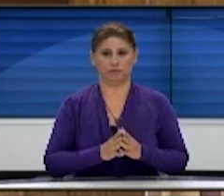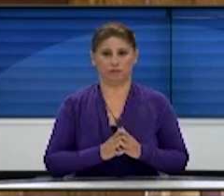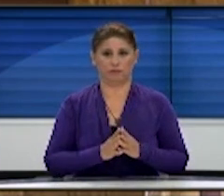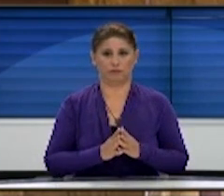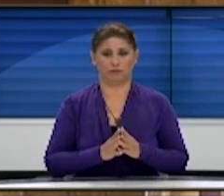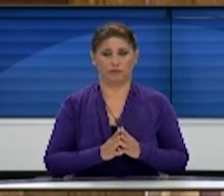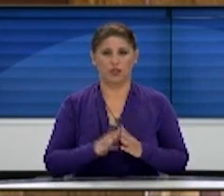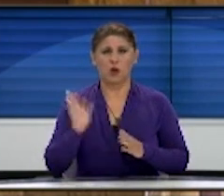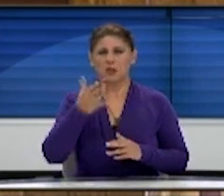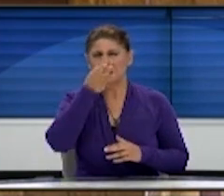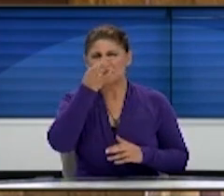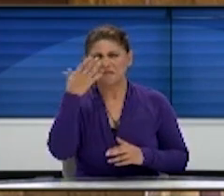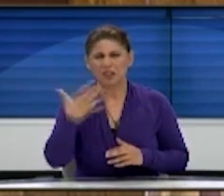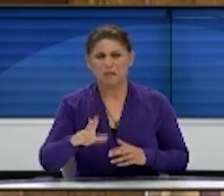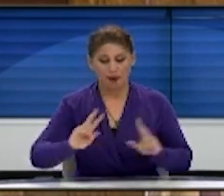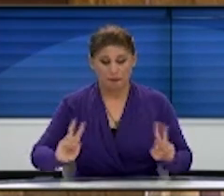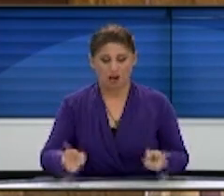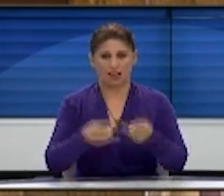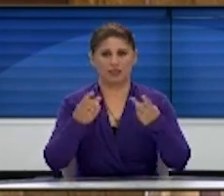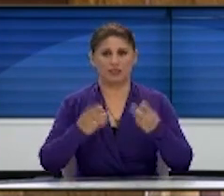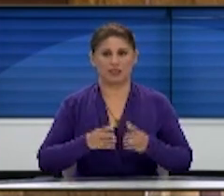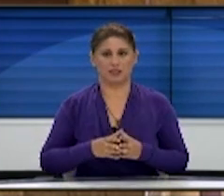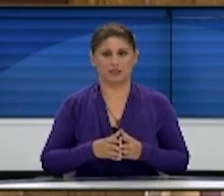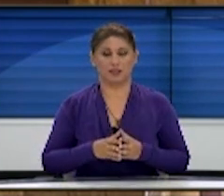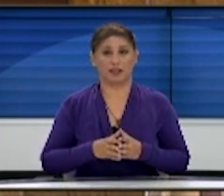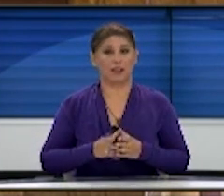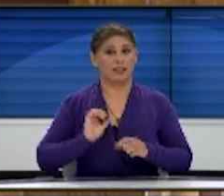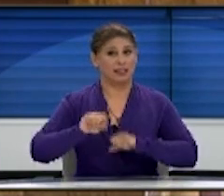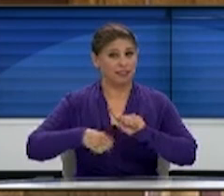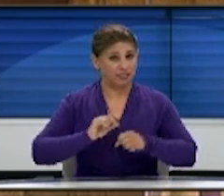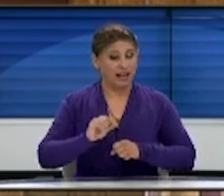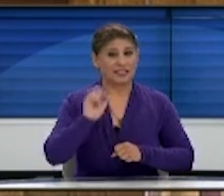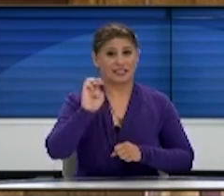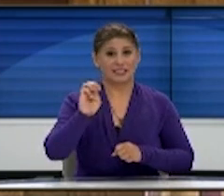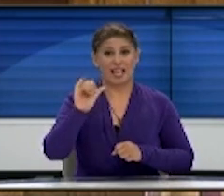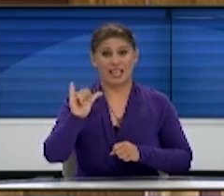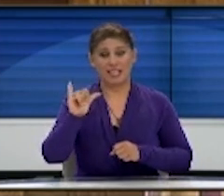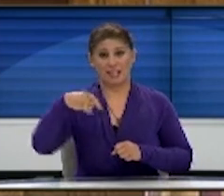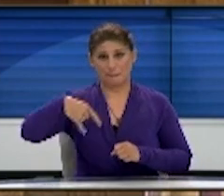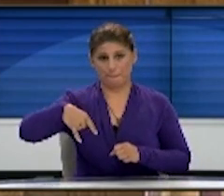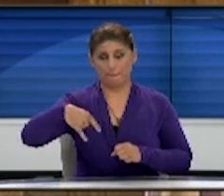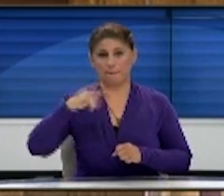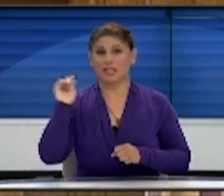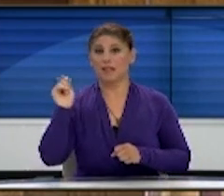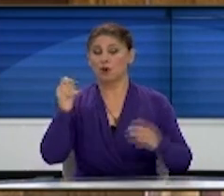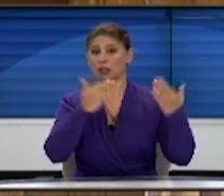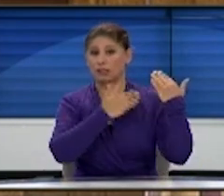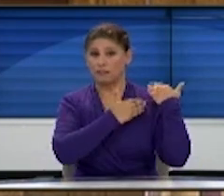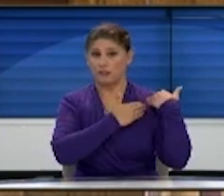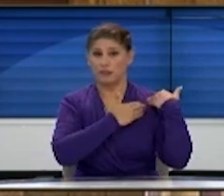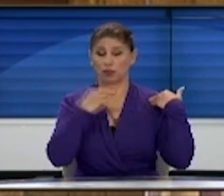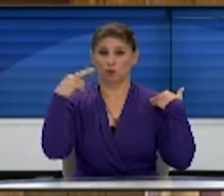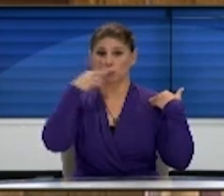Τα όσα δυσόδη έχουν αποκαλυφθεί για τη δράση της ΕΕΠ και για την πολιτική ευθύνη